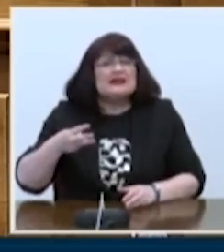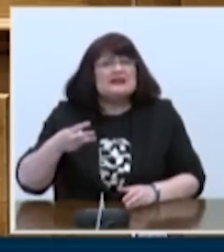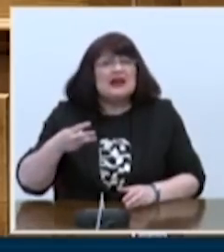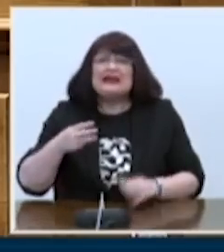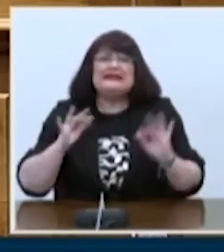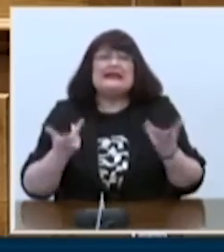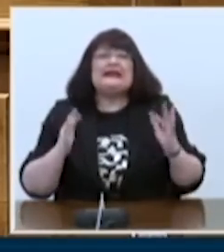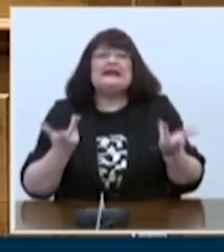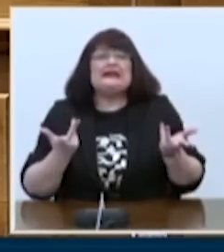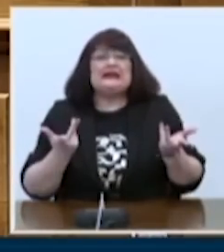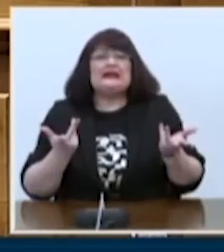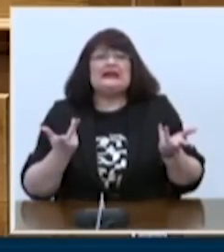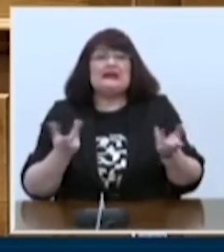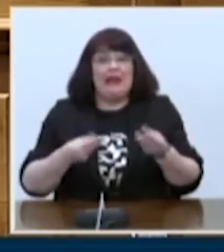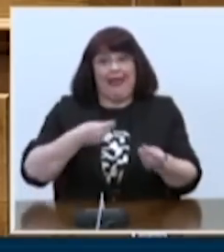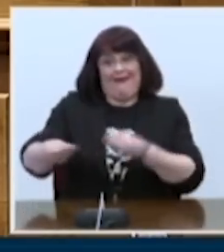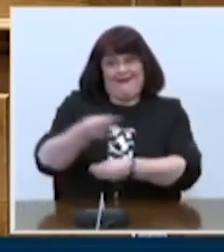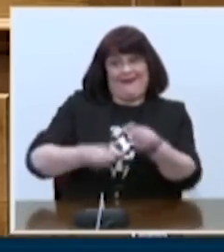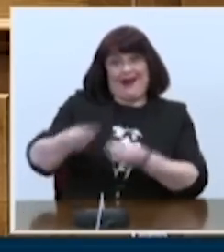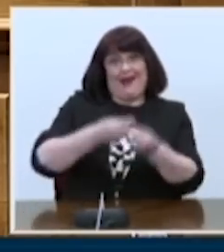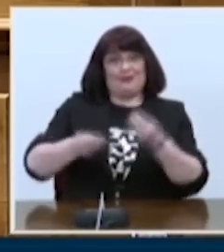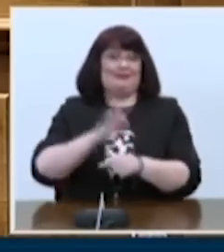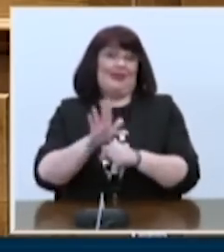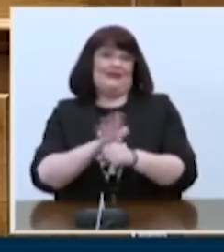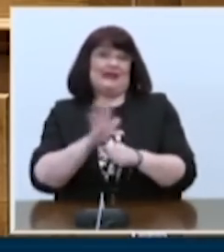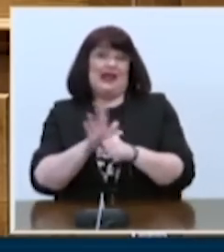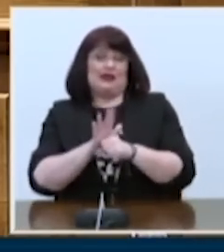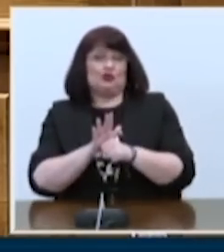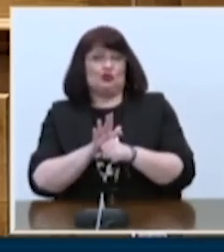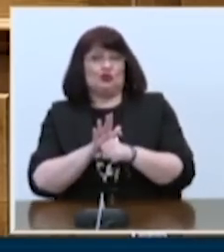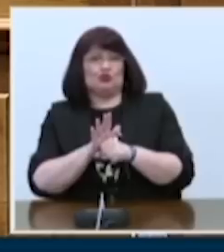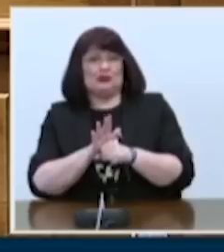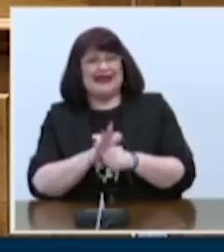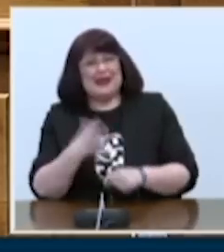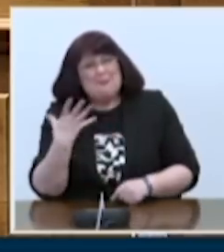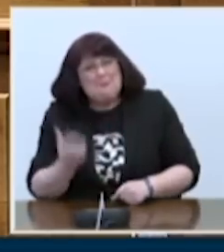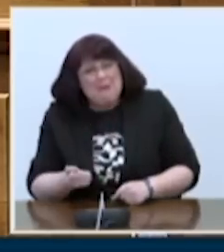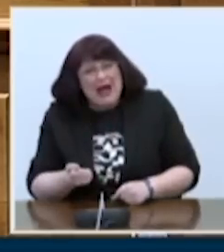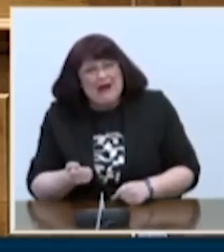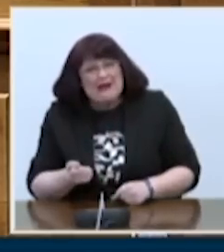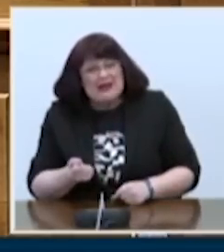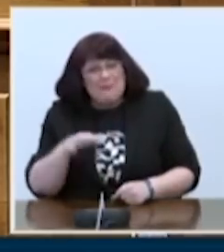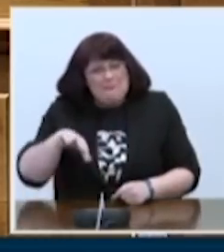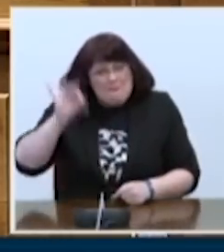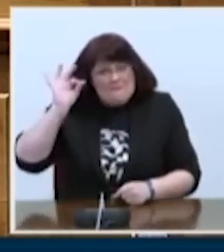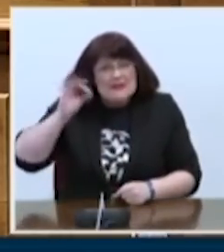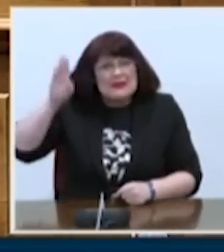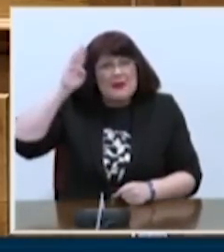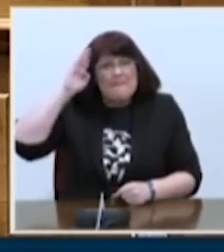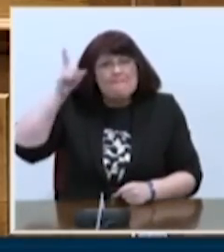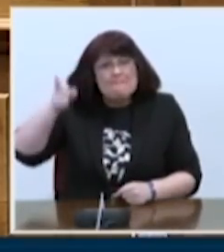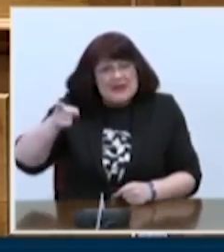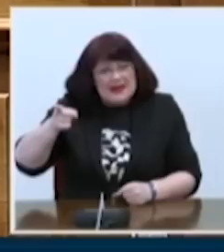αρκετά τα ανταλλάγματα, λέτε. Λες και υπάρχει ποτέ περίπτωση, λες και υπήρχε ποτέ περίπτωση από